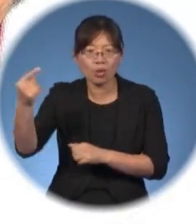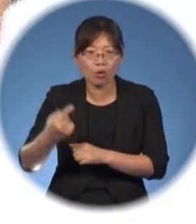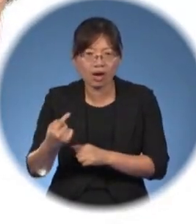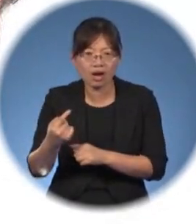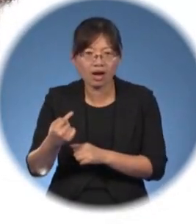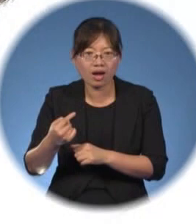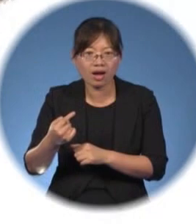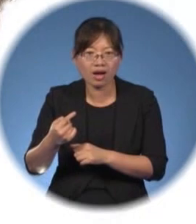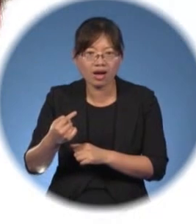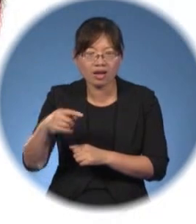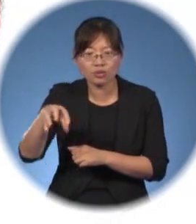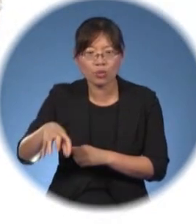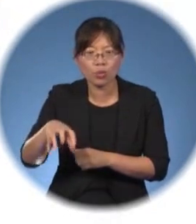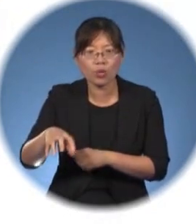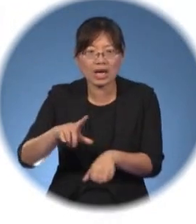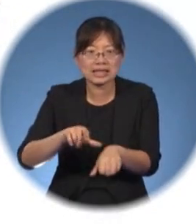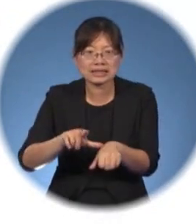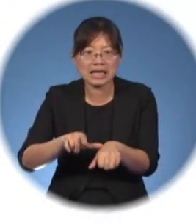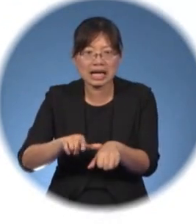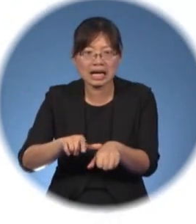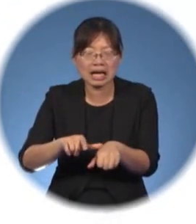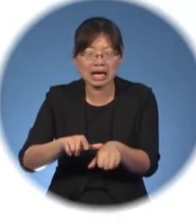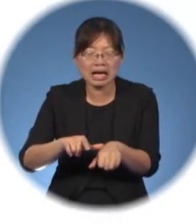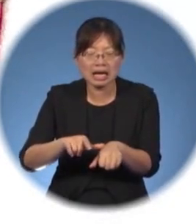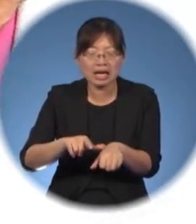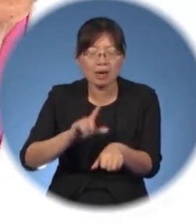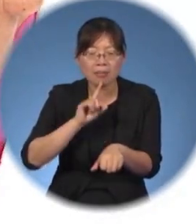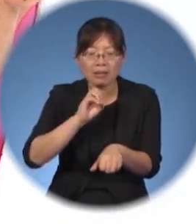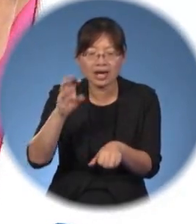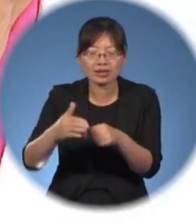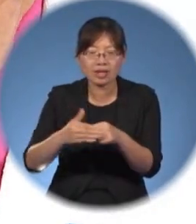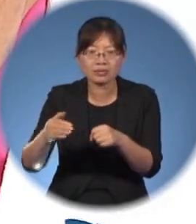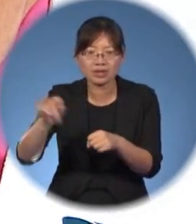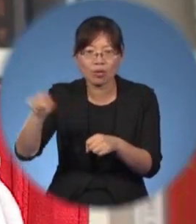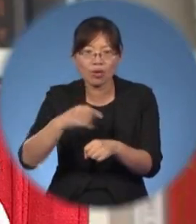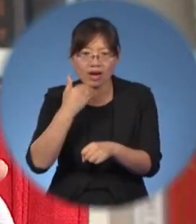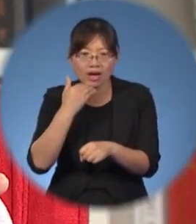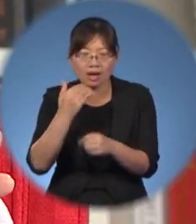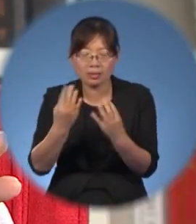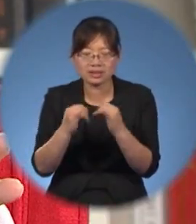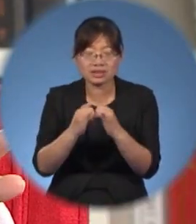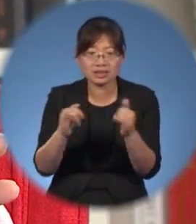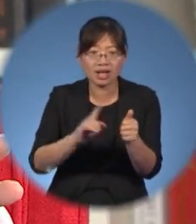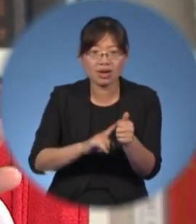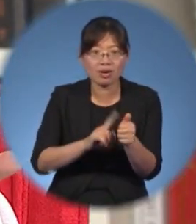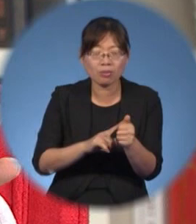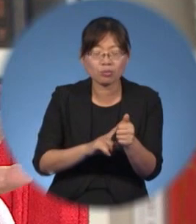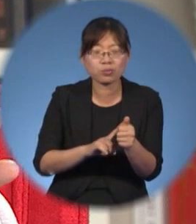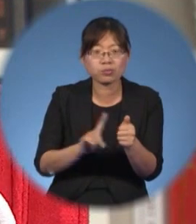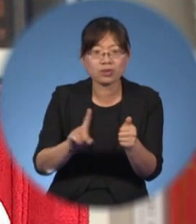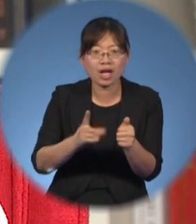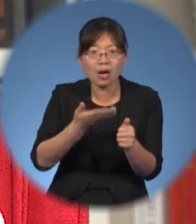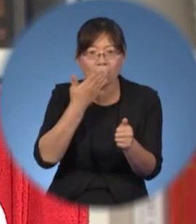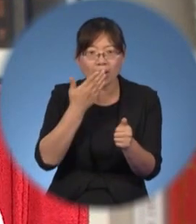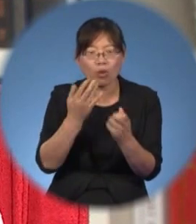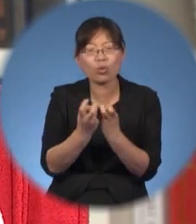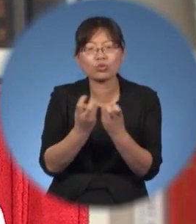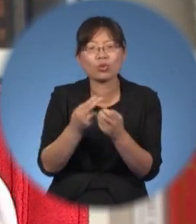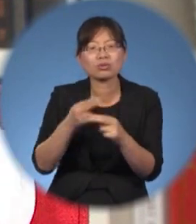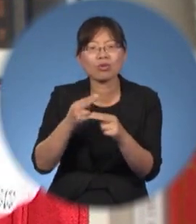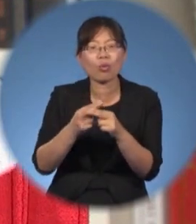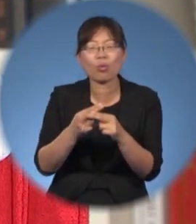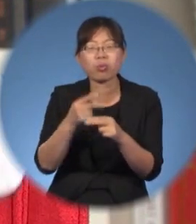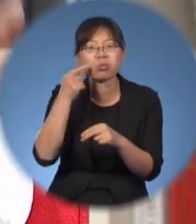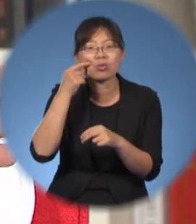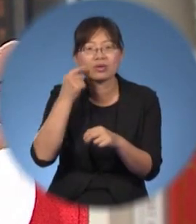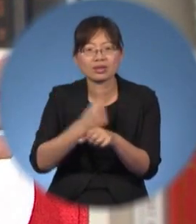곳이 거길 거라고 한 시간을 대가지고 와 있었단 말이죠. 근데 그 많은 인원을 뭐 밥을 얻다 지어.